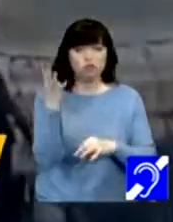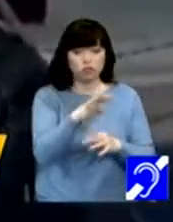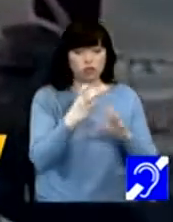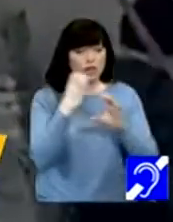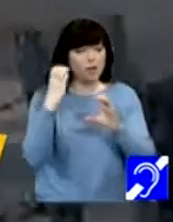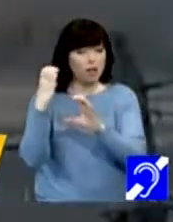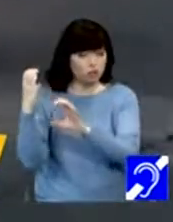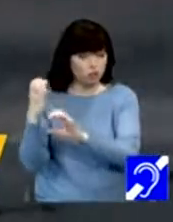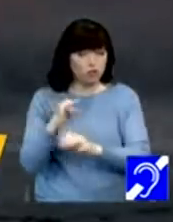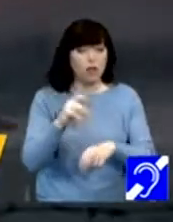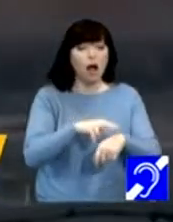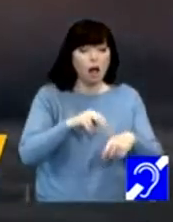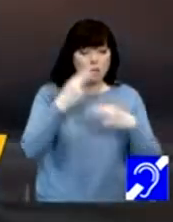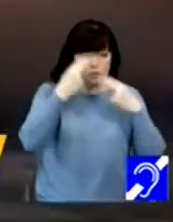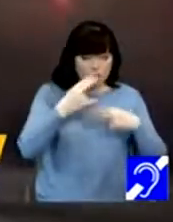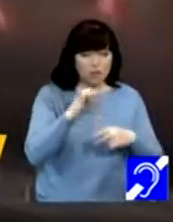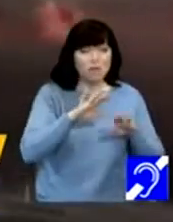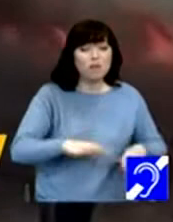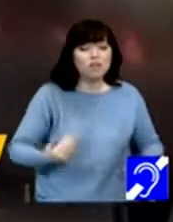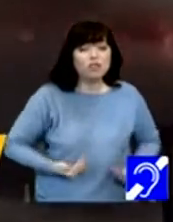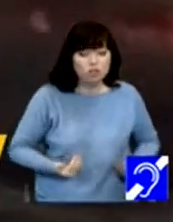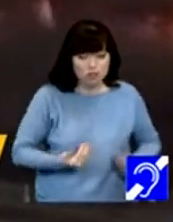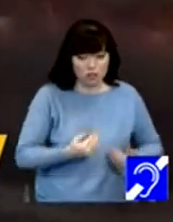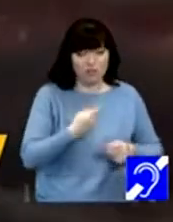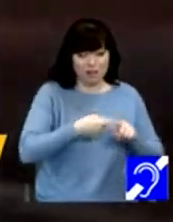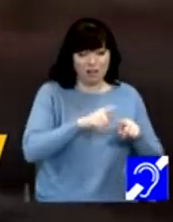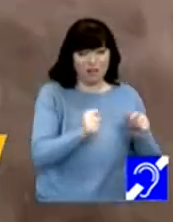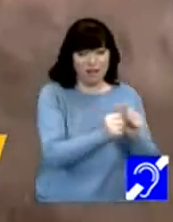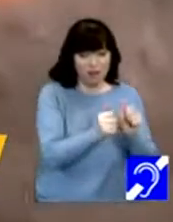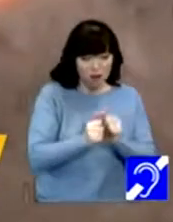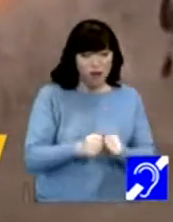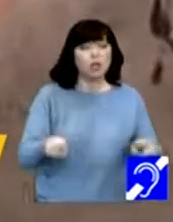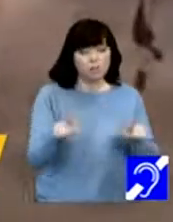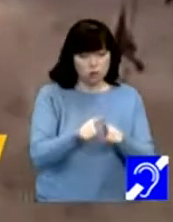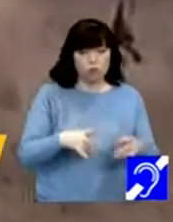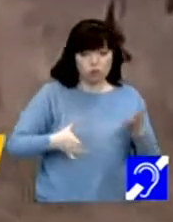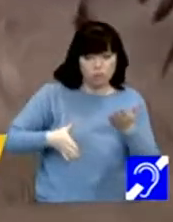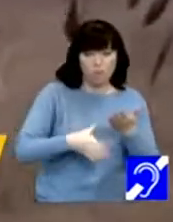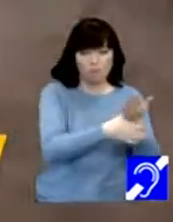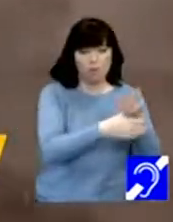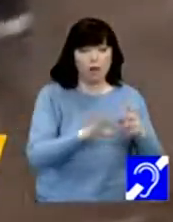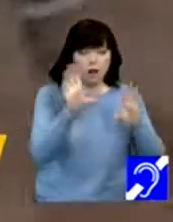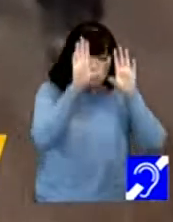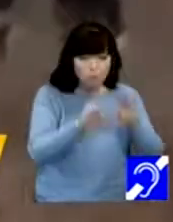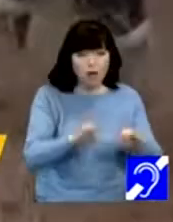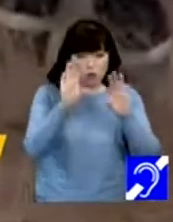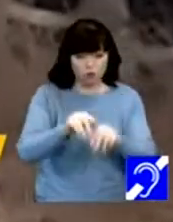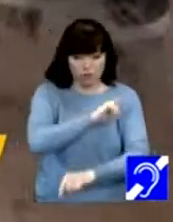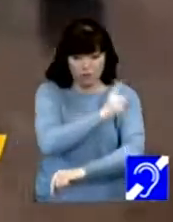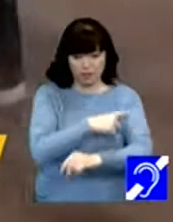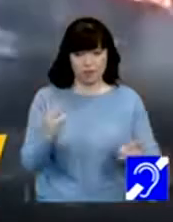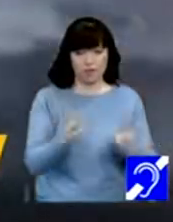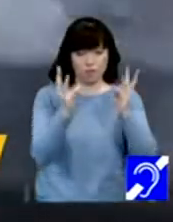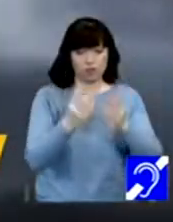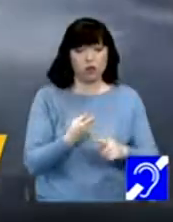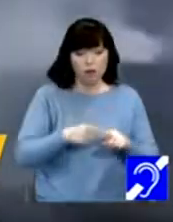IGSU, iar polițiștii de frontieră și localnicii din satul Moara Domnească s-au alăturat pentru a stinge flăcările puternice.